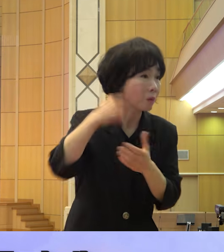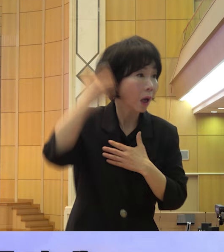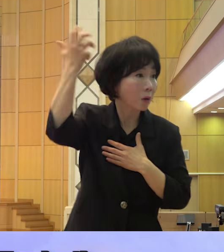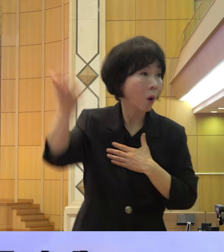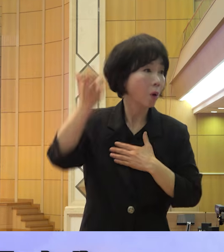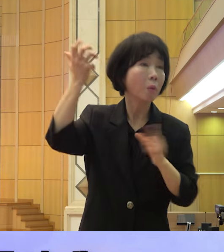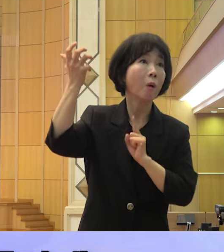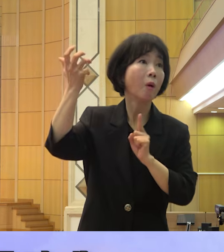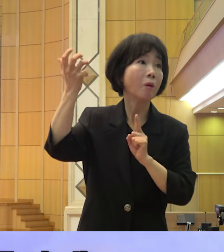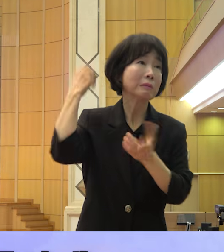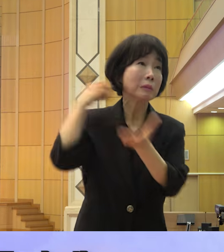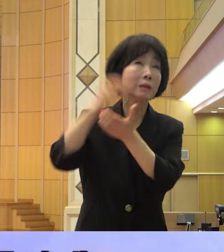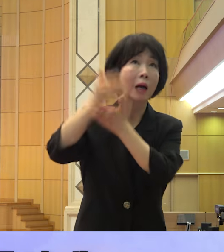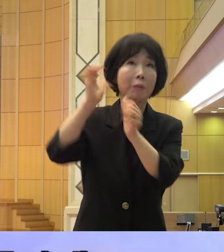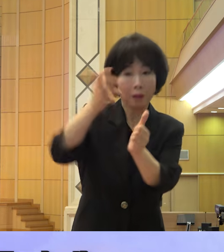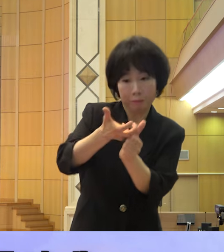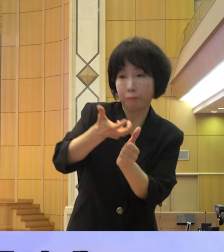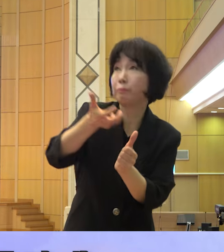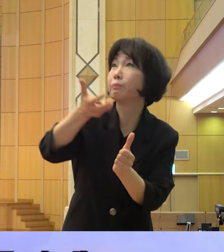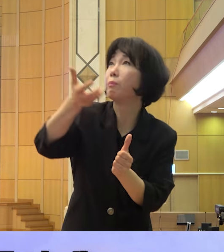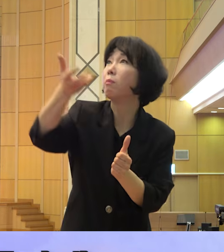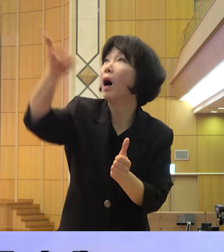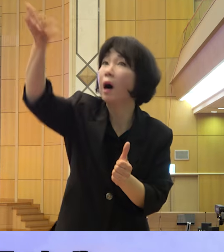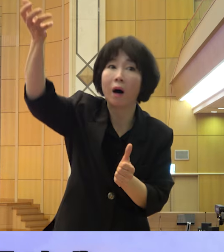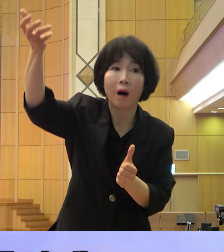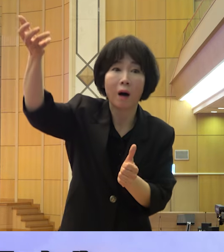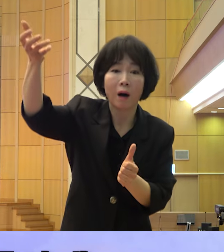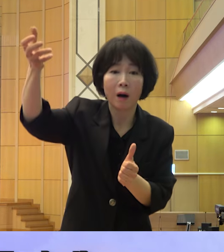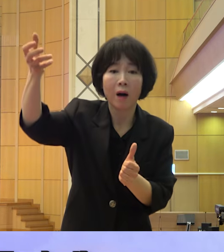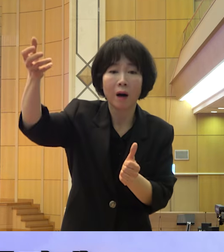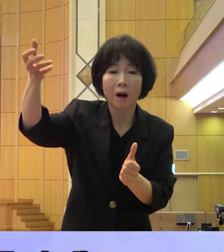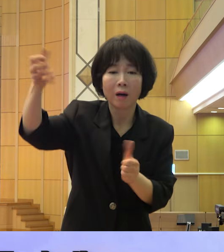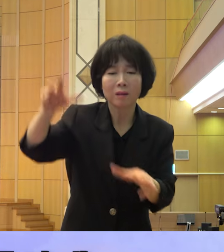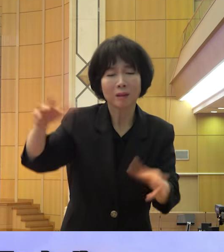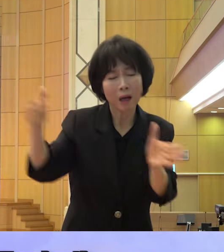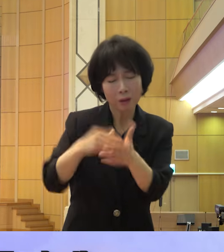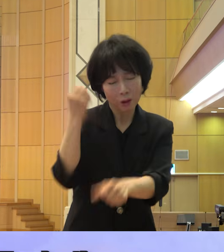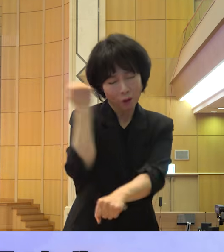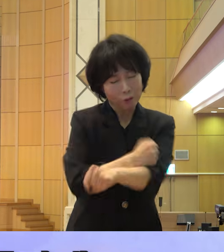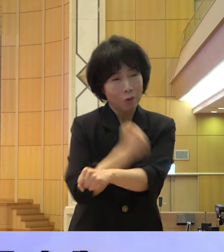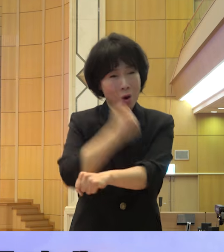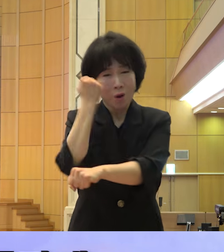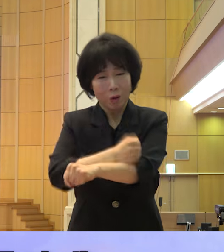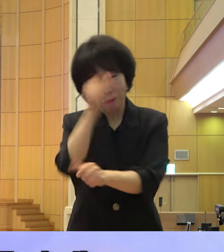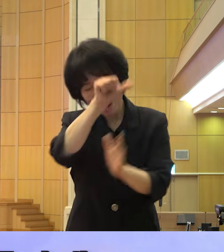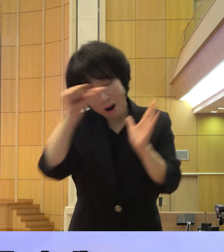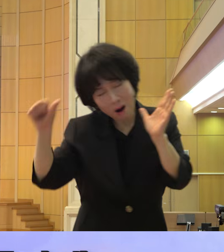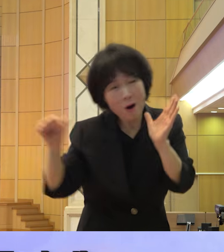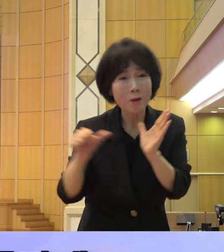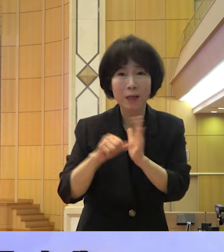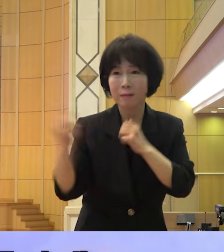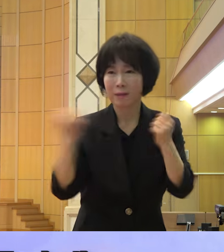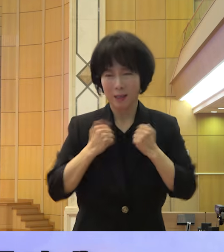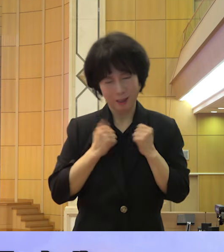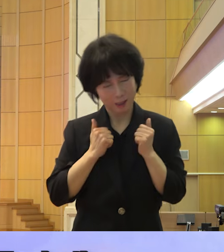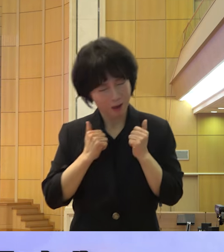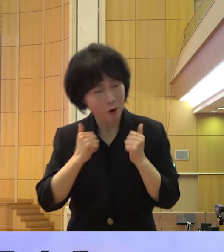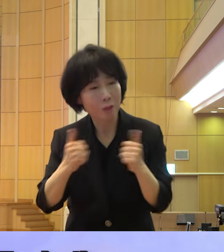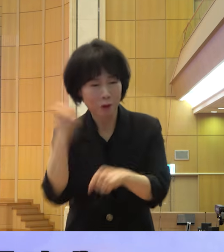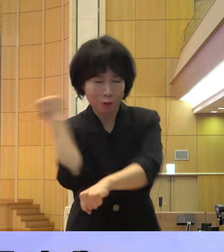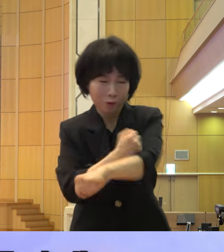하나님께로 돌아가기까지 수고하여 얻은 것을, 일평생 동안